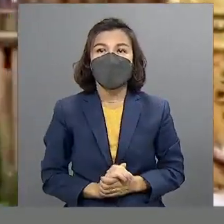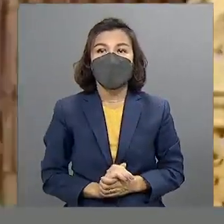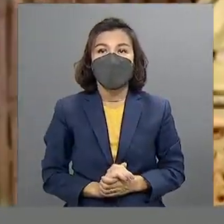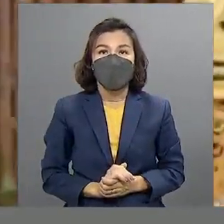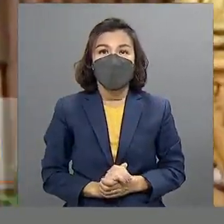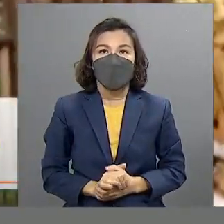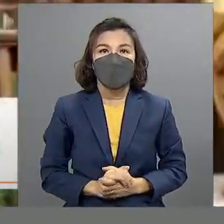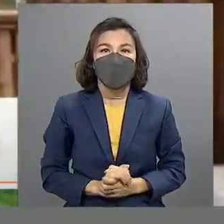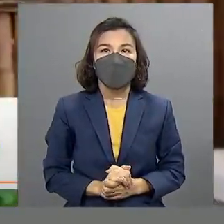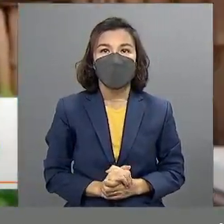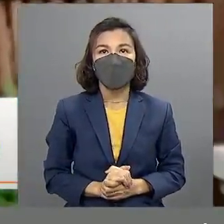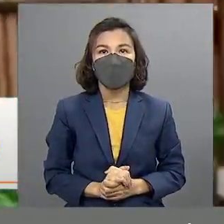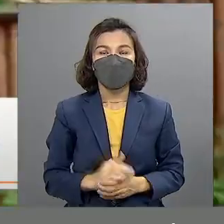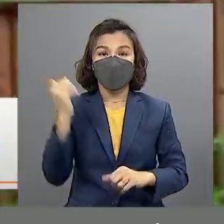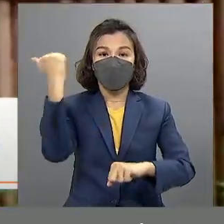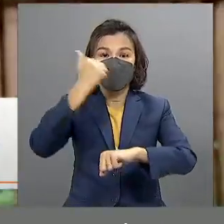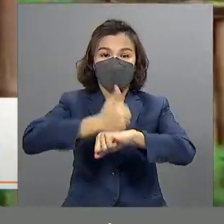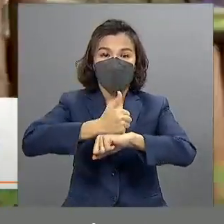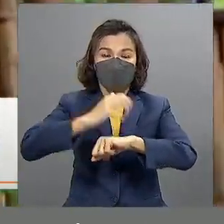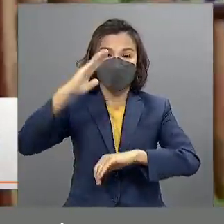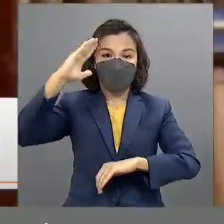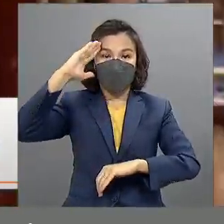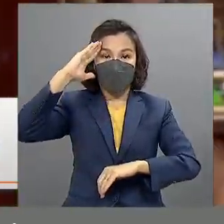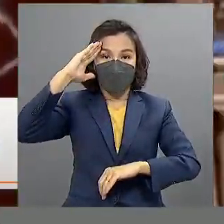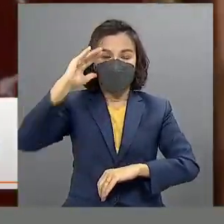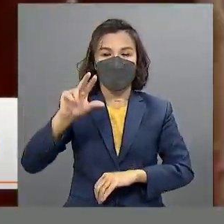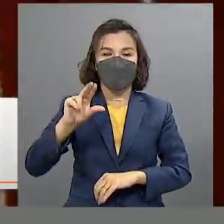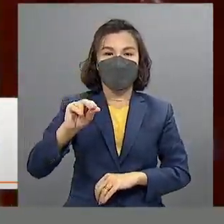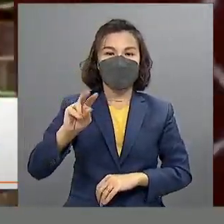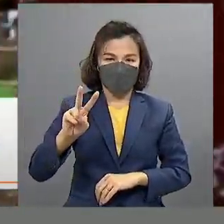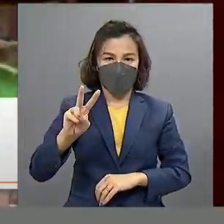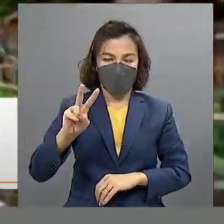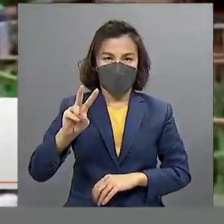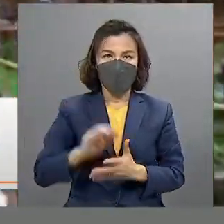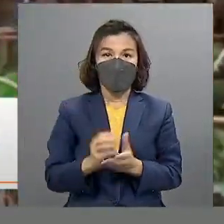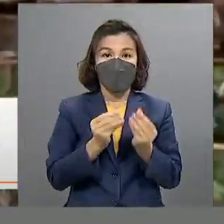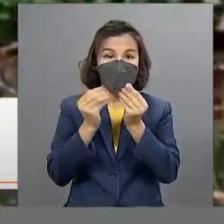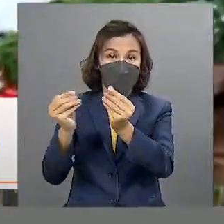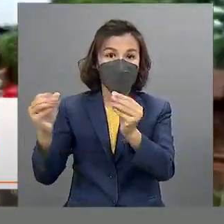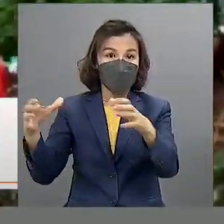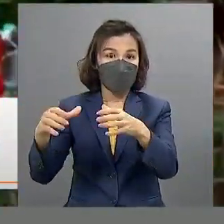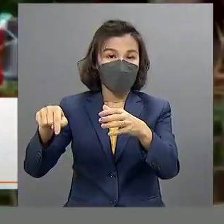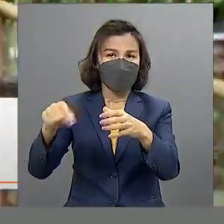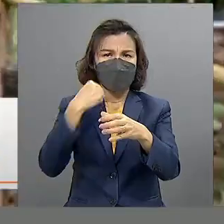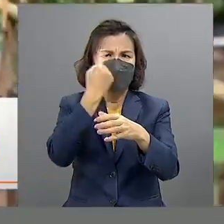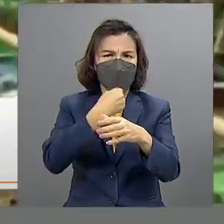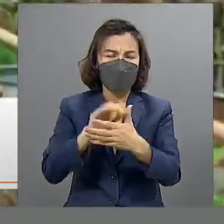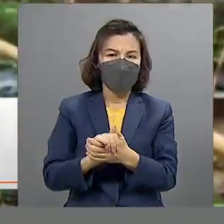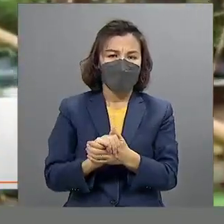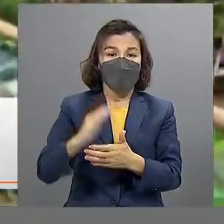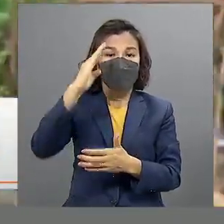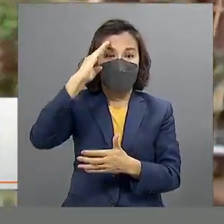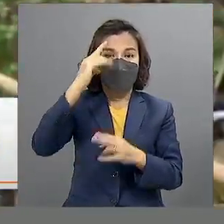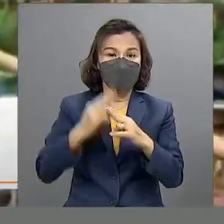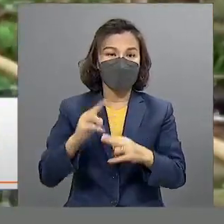ผู้บัญชาการมณฑลทหารบกที่32มอบหมายให้พันเอกบรรจงคะวงดอนค่ะเป็นหัวหน้